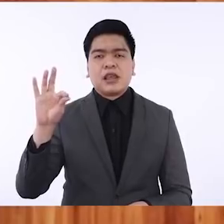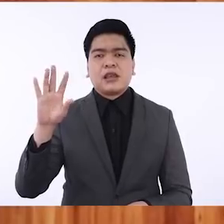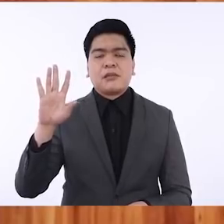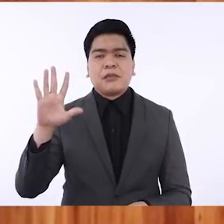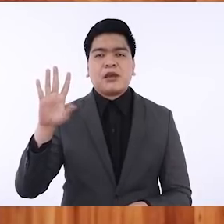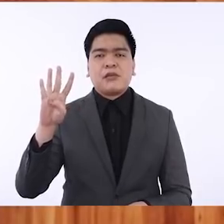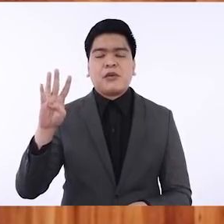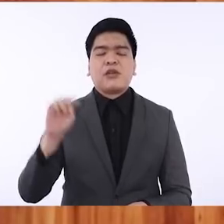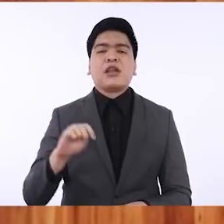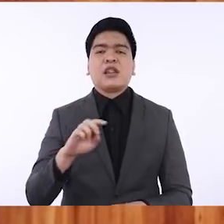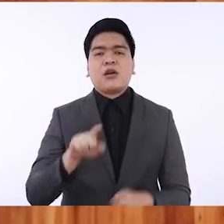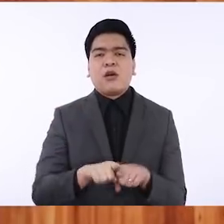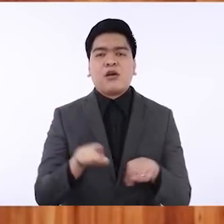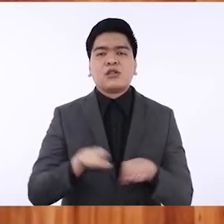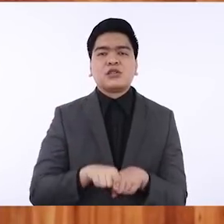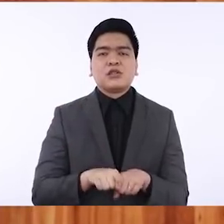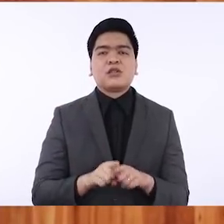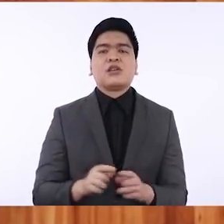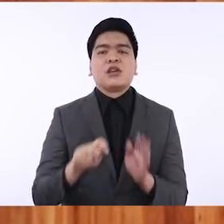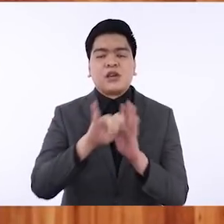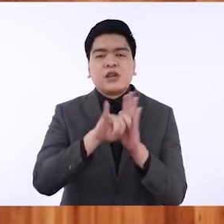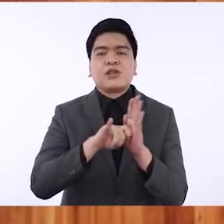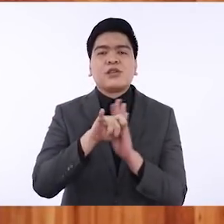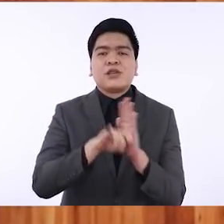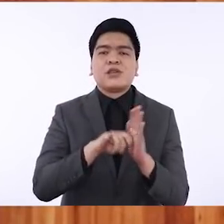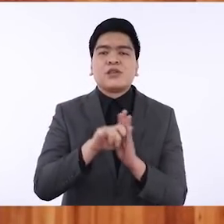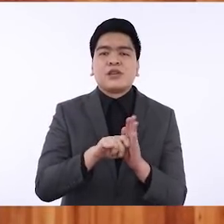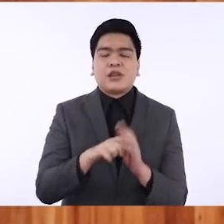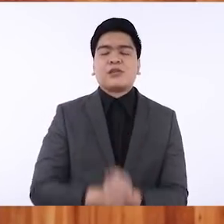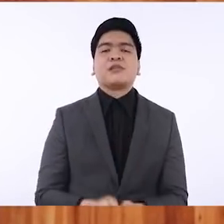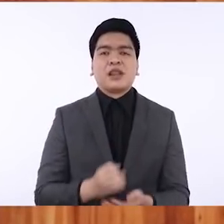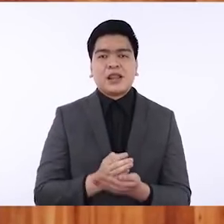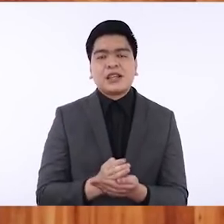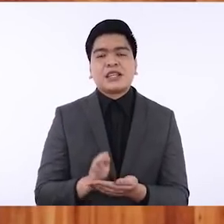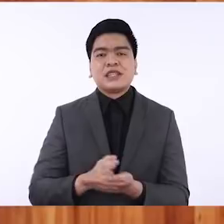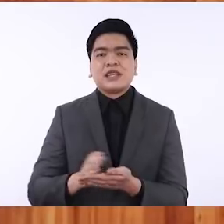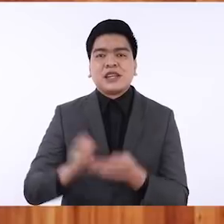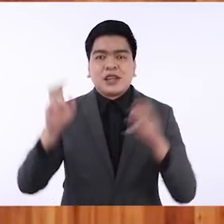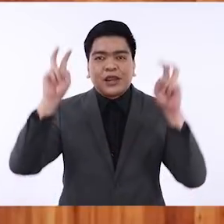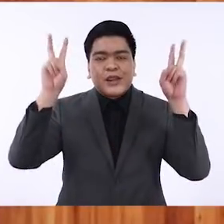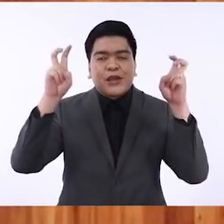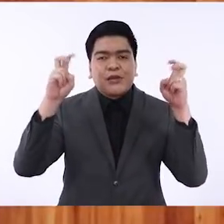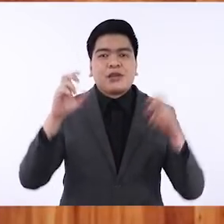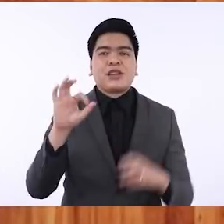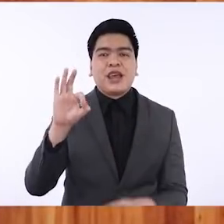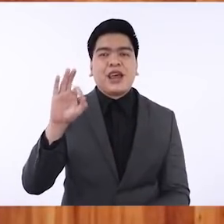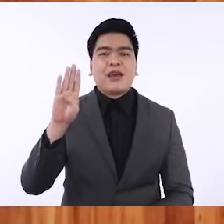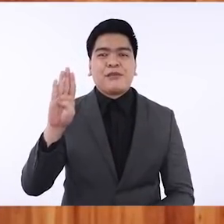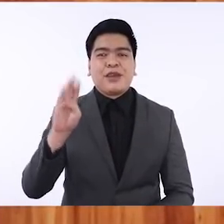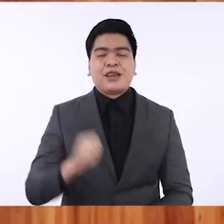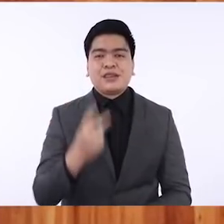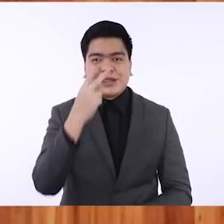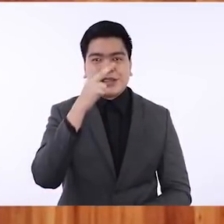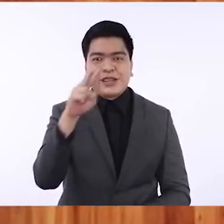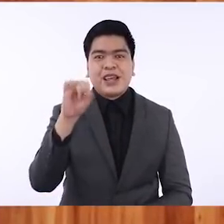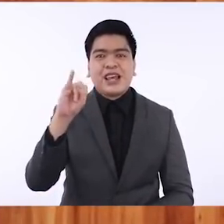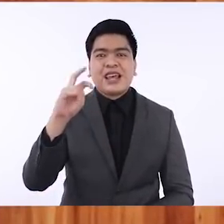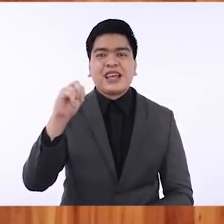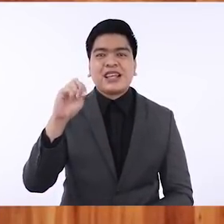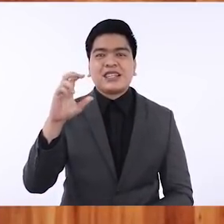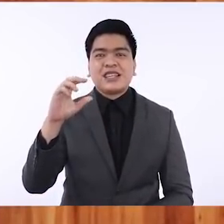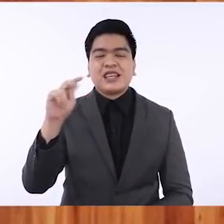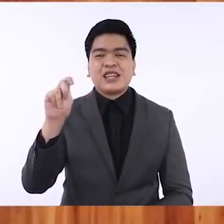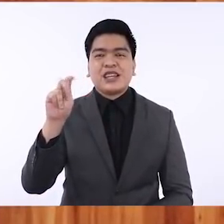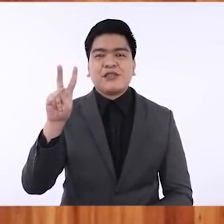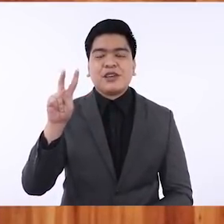channel. Mag-subscribe at i-like and share din ang episode na ito sa Facebook. Stay tuned dito sa INC TV para